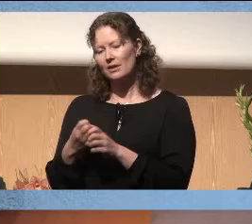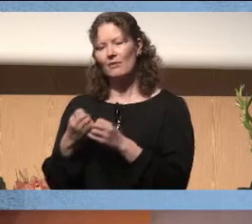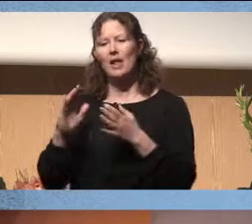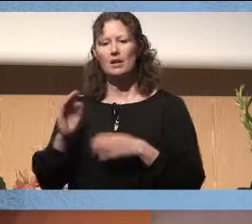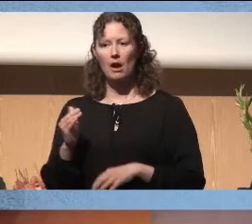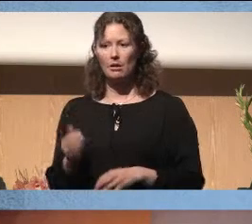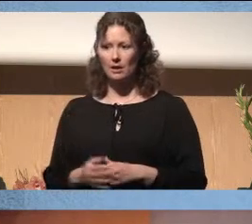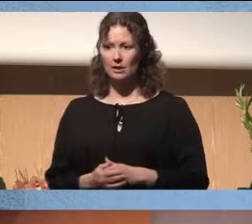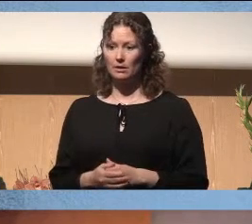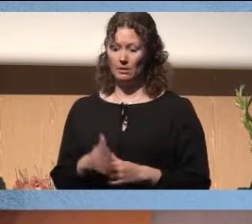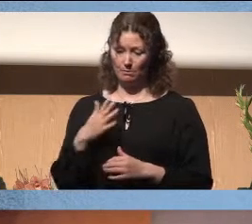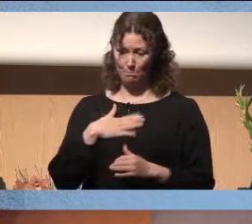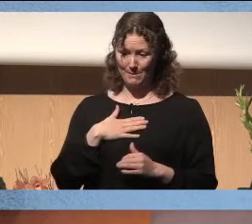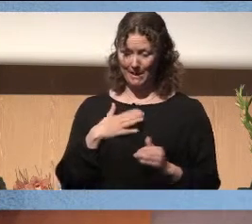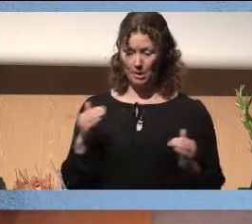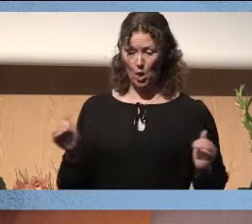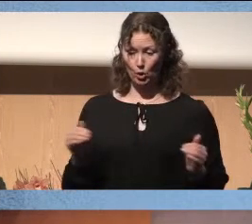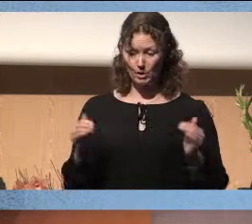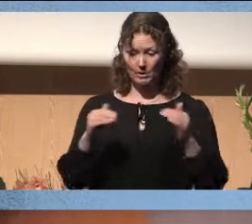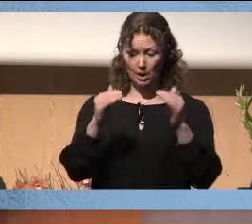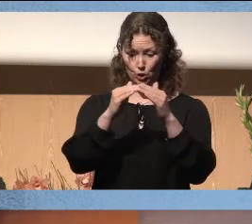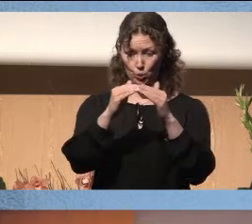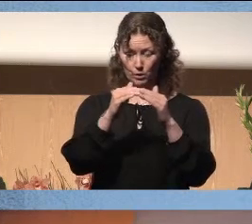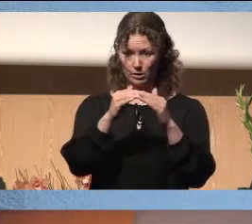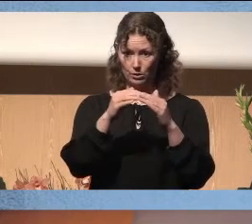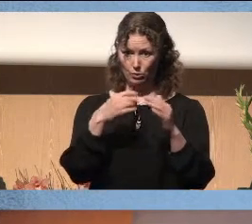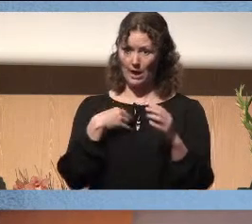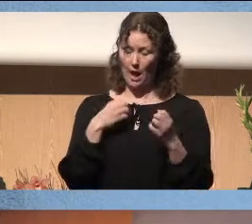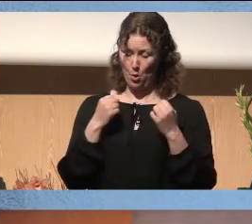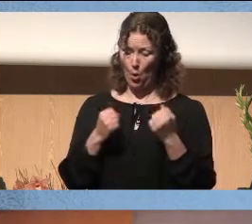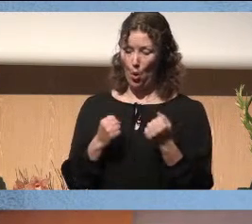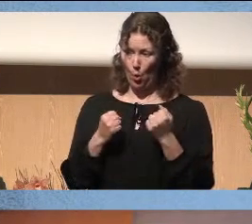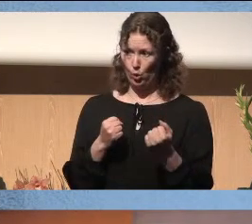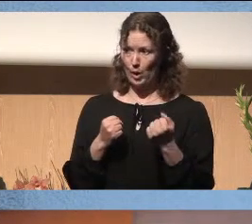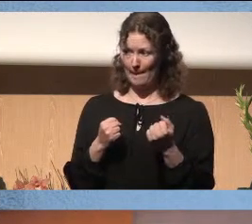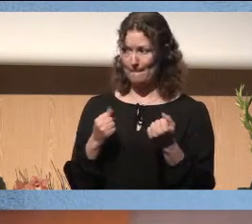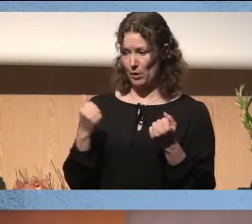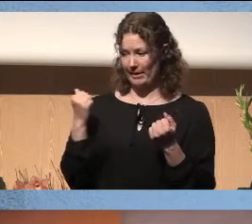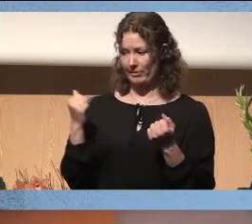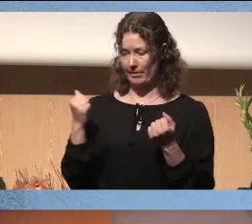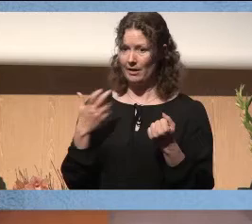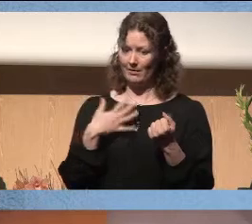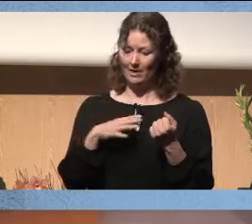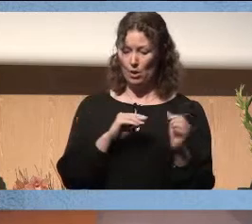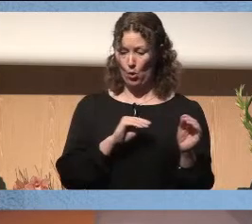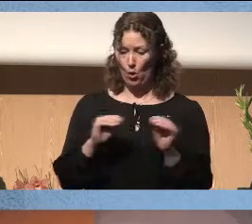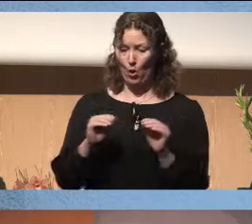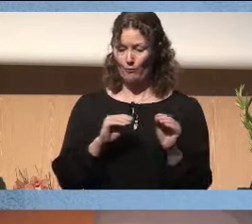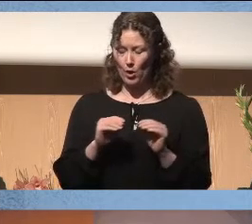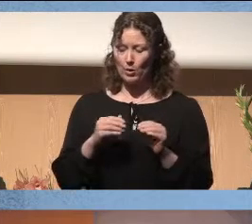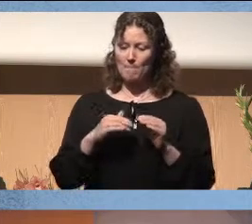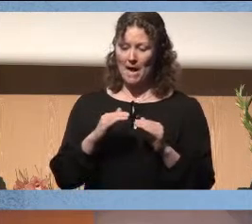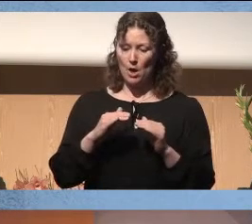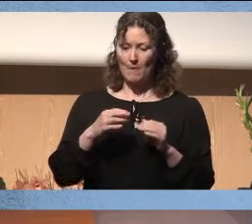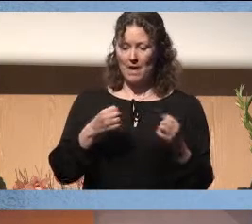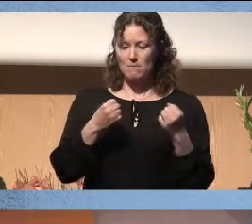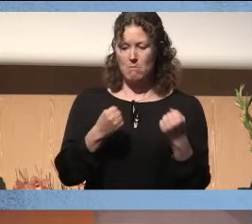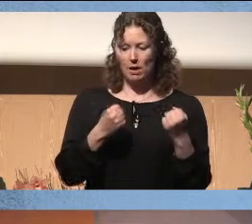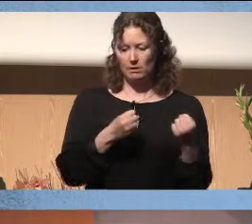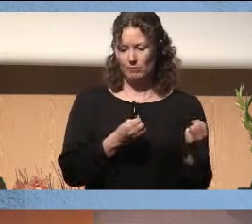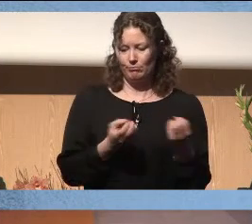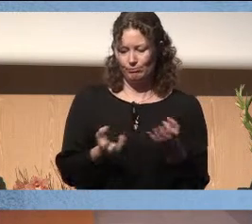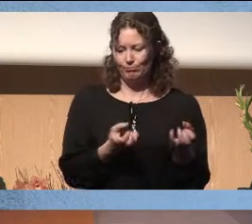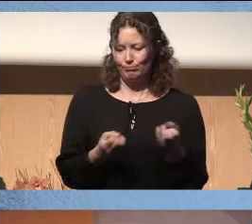Min organisasjon, jeg holder på denne. Jeg kommer til å overføre mer og mer makt ut